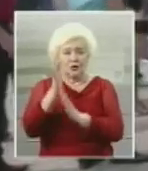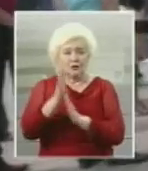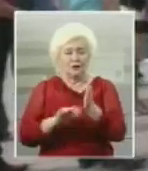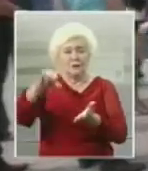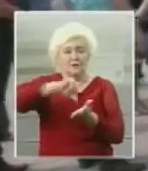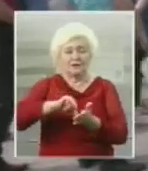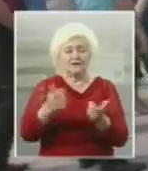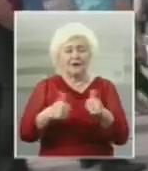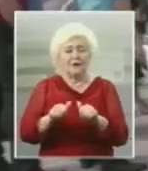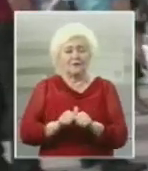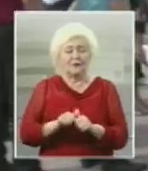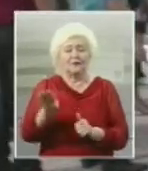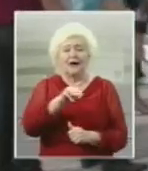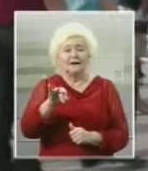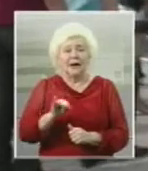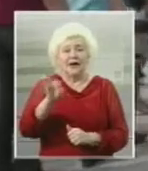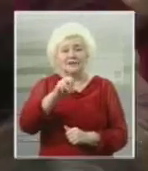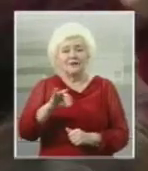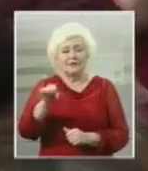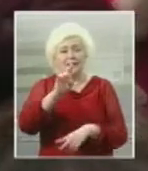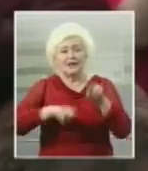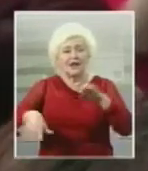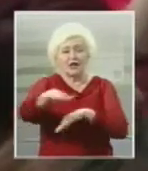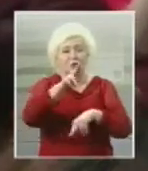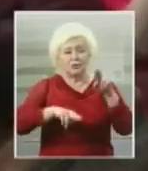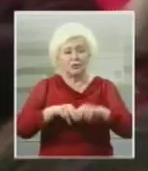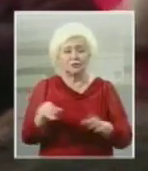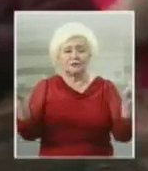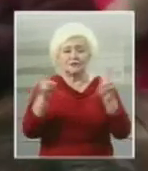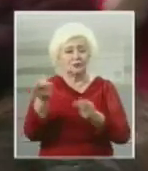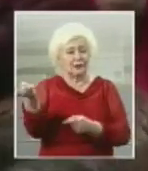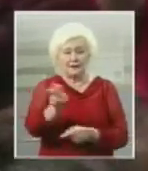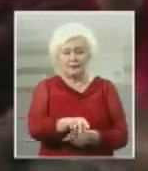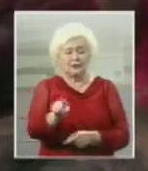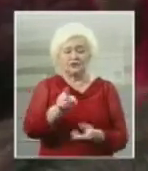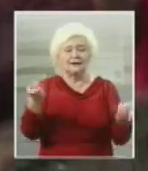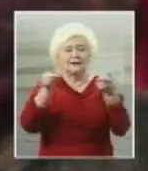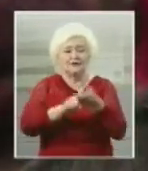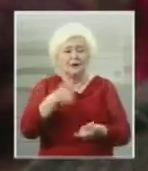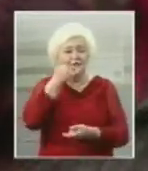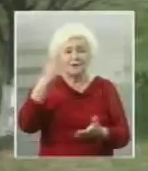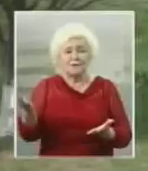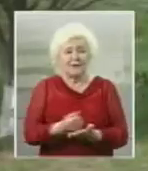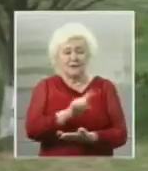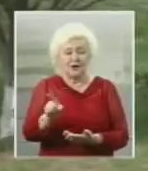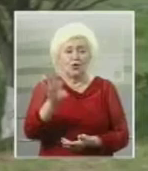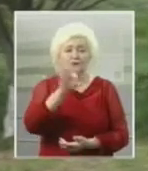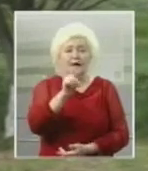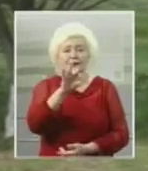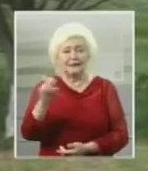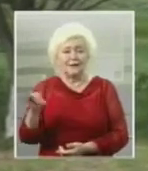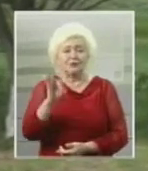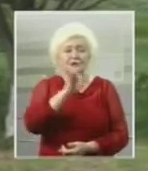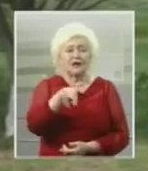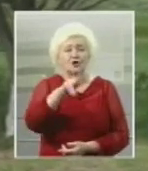Представники фірм-партнерів «Транстаг» та «Інвест Регіон Буд» на зустріч не прийшли, поки зв'язатися з ними не вдалося. Оксана Хлібус,